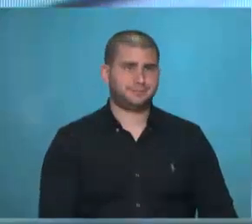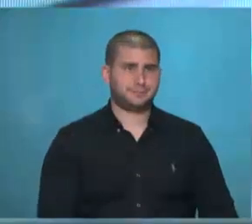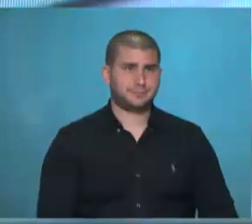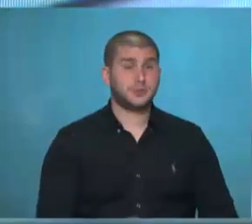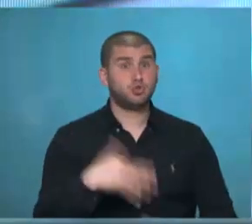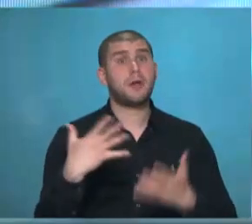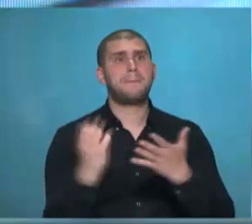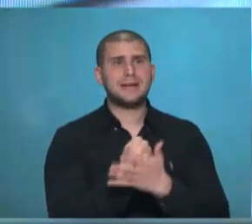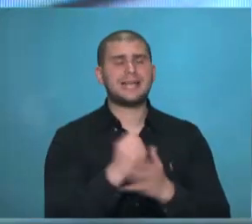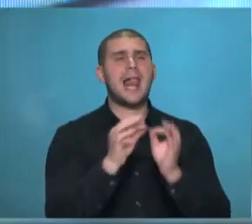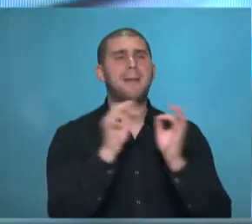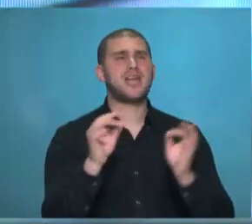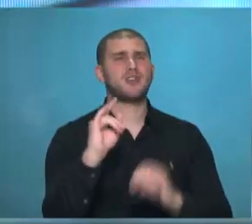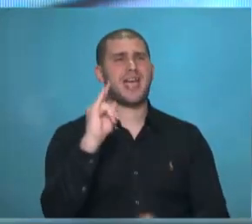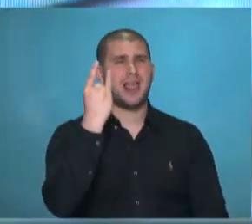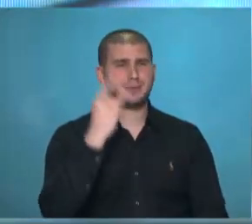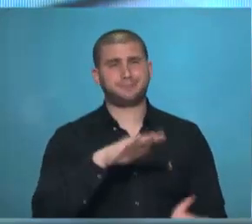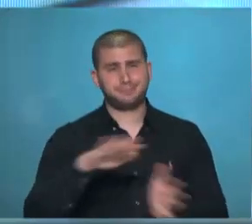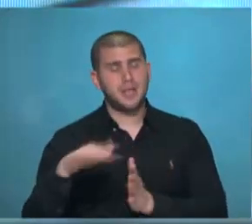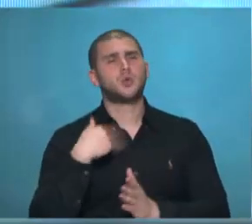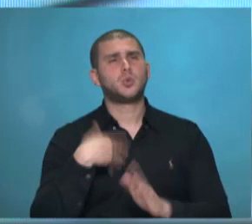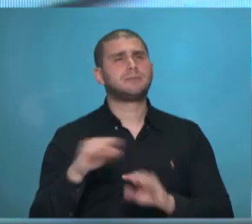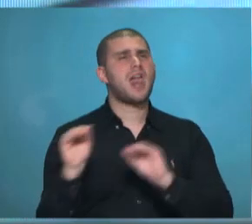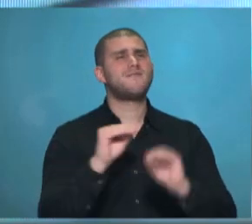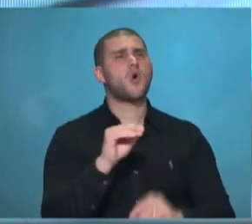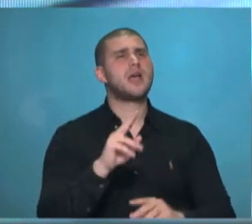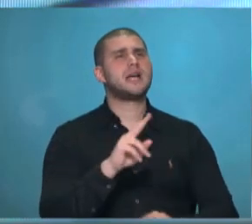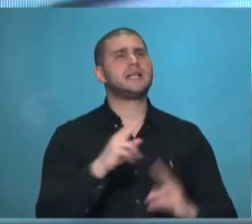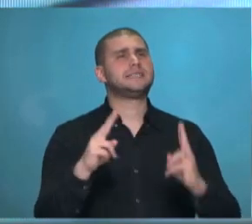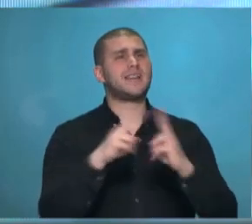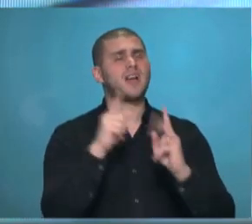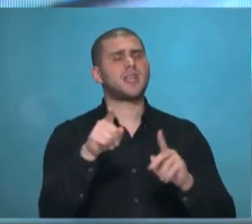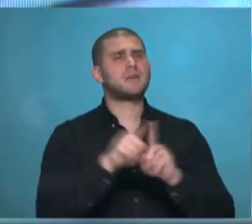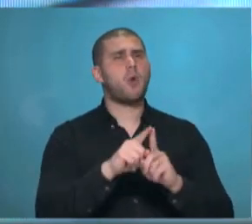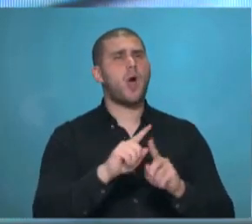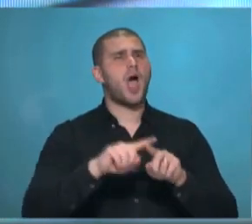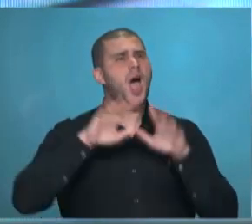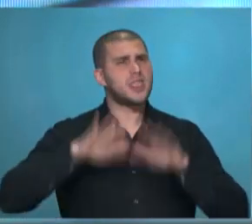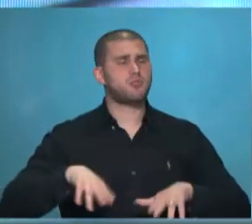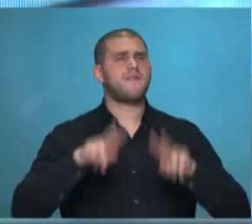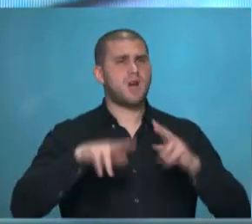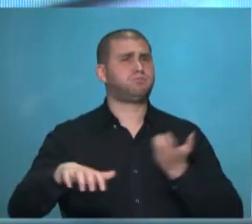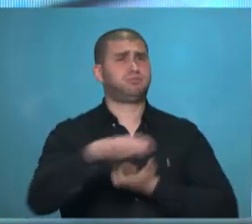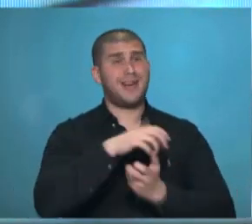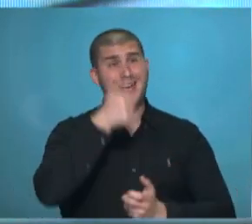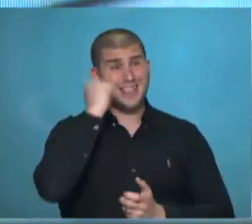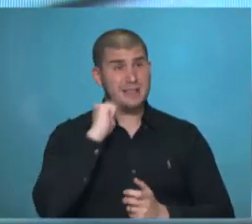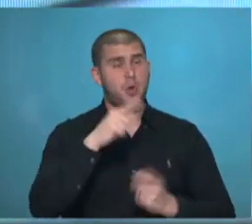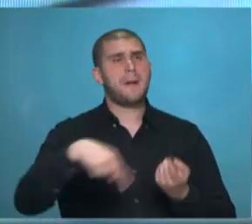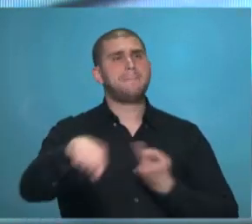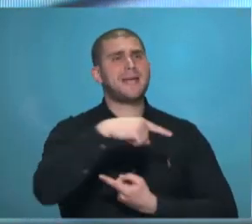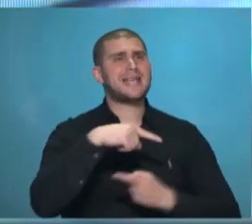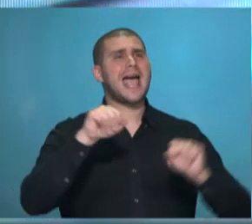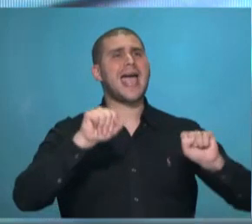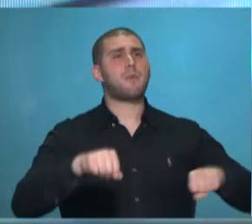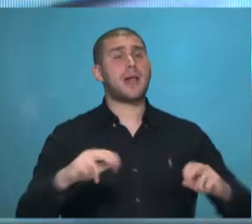בהצלחה לבראשית. אנחנו רוצים לעבור לצרפת, שבה האנטישמיות משתוללת, מרימה ראש. אתמול התקיימה בכיכר הרפובליקה